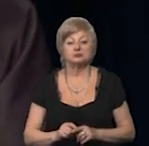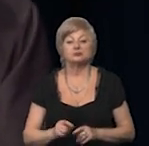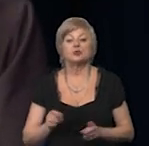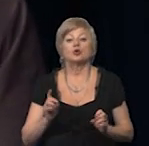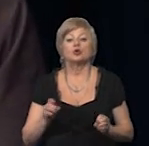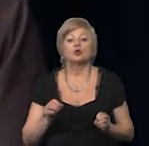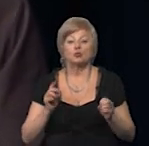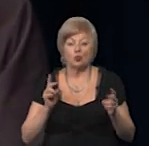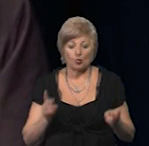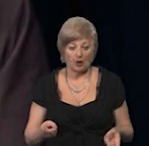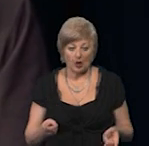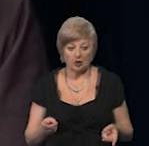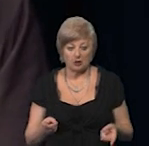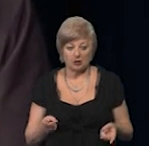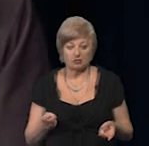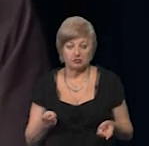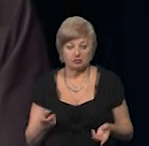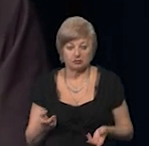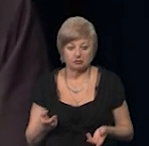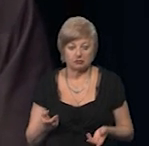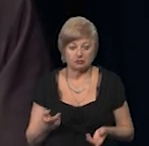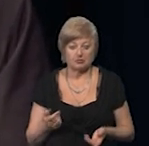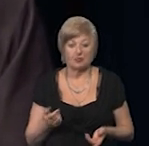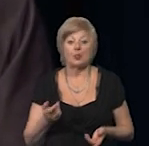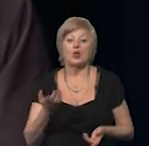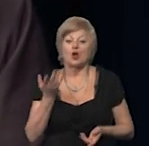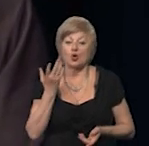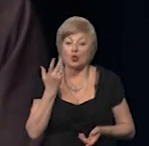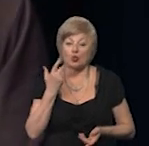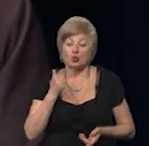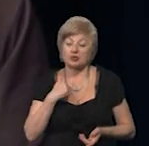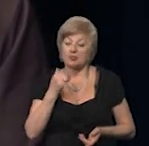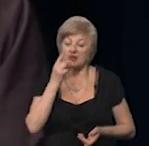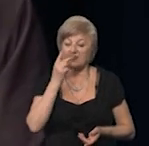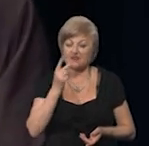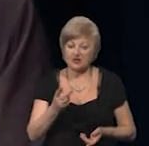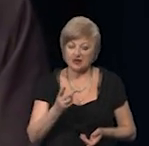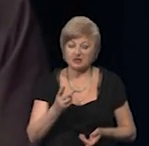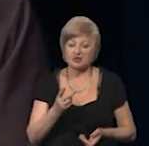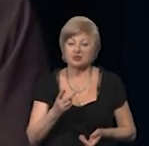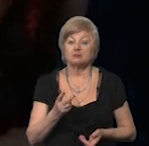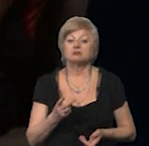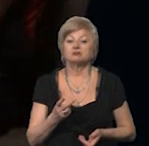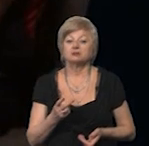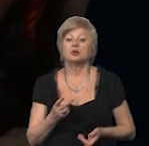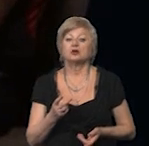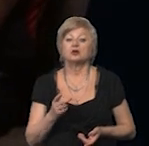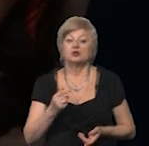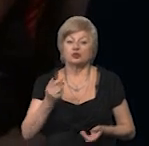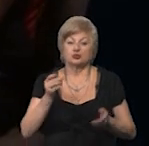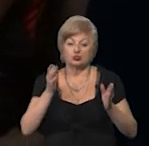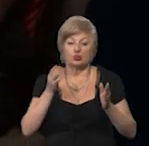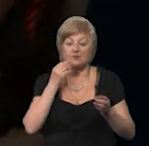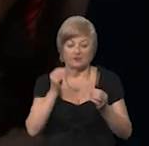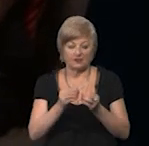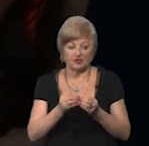Як там іскра? Я кажу, ні, коли ми бачимо якісь, це прояви енергії. Але коли воно